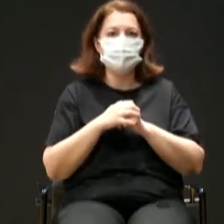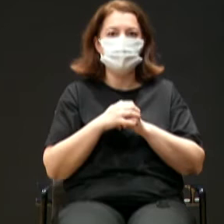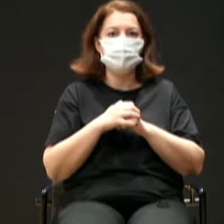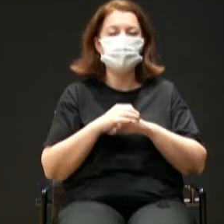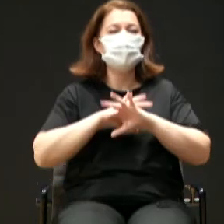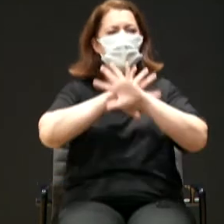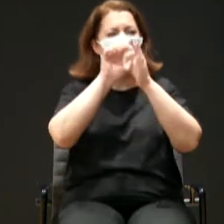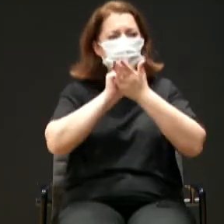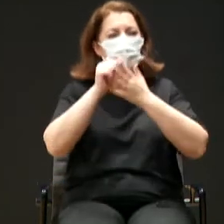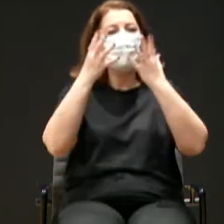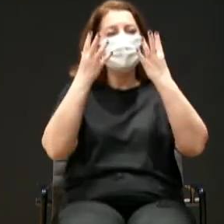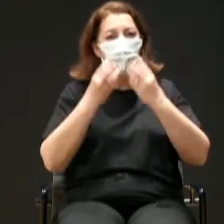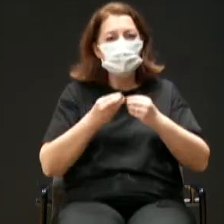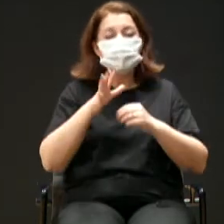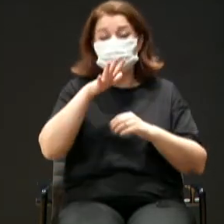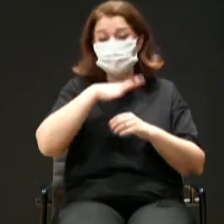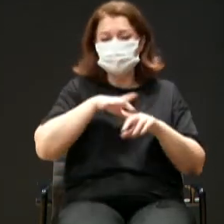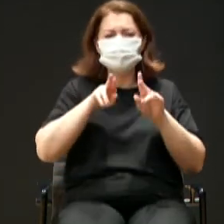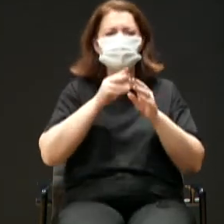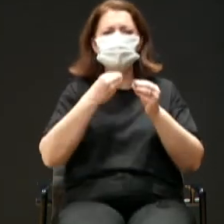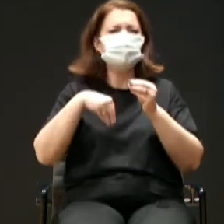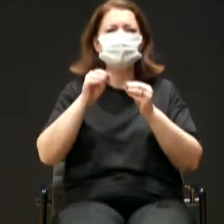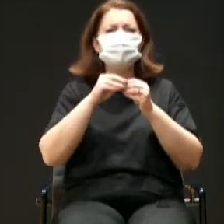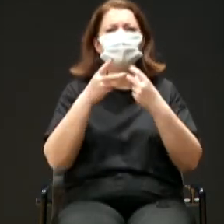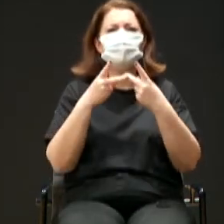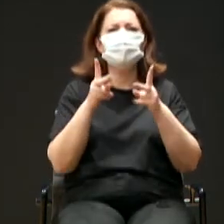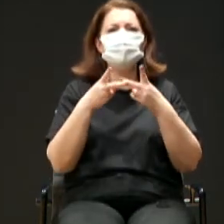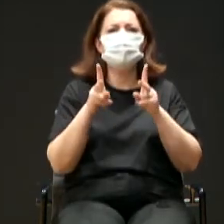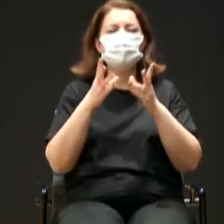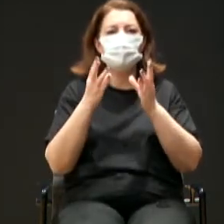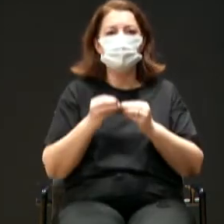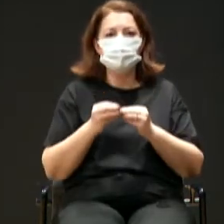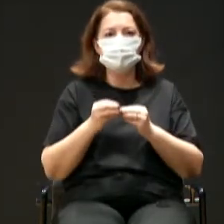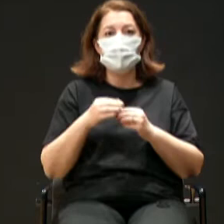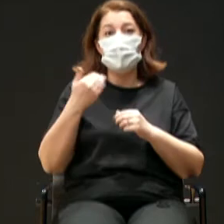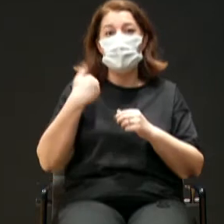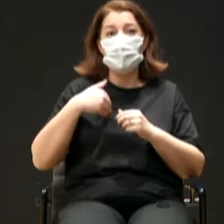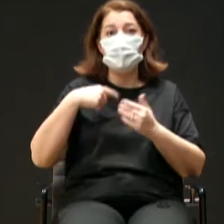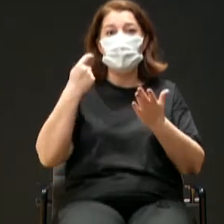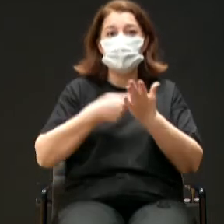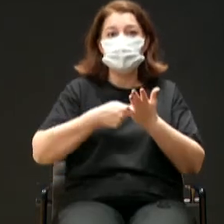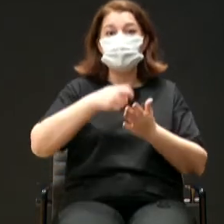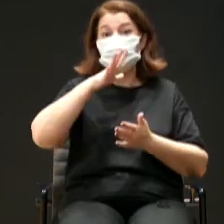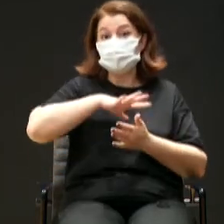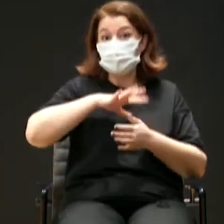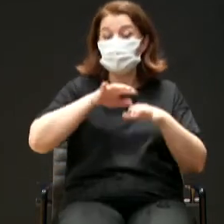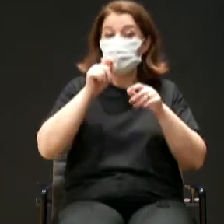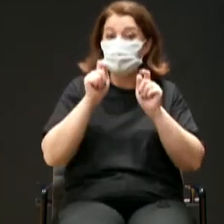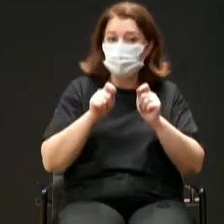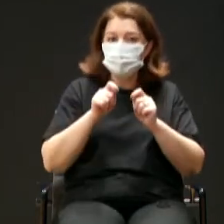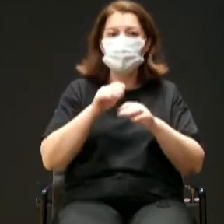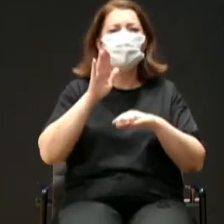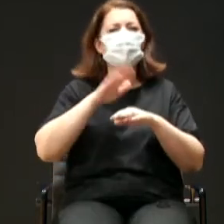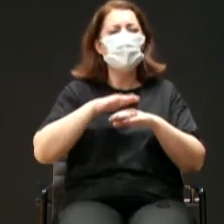Her şey olabilir. İstediği şekilde zamlandırabilecek. Kamu yatırımlarını isterse yapacak. Yaptığı her